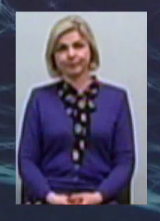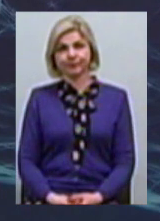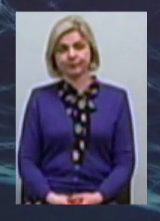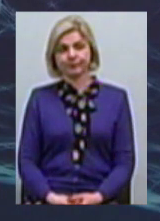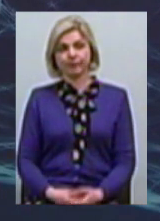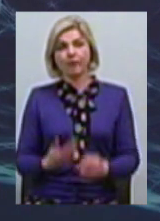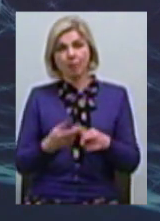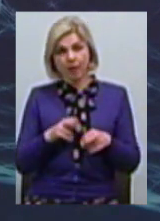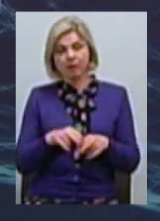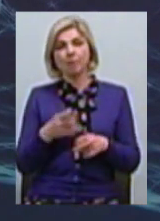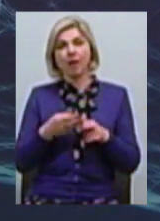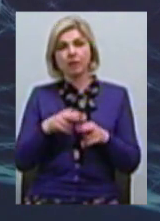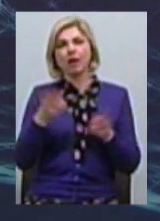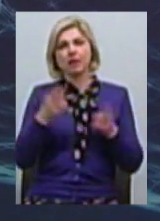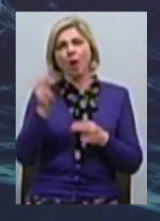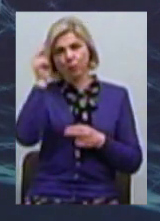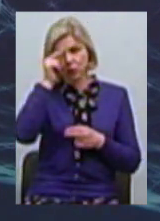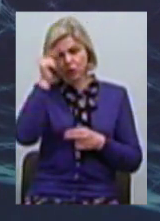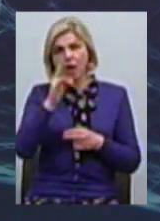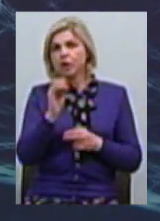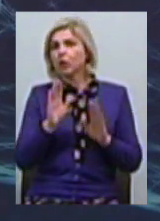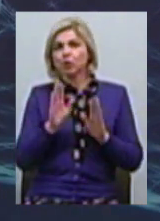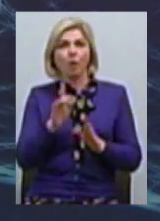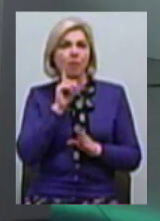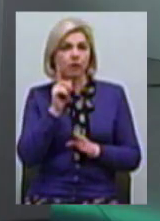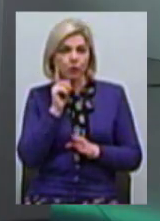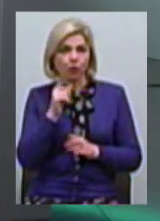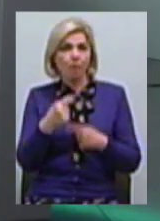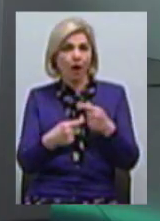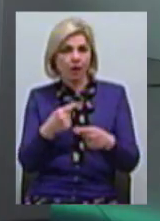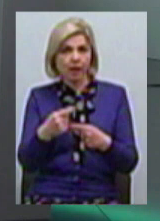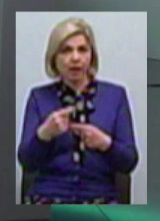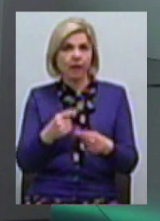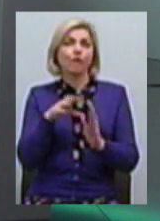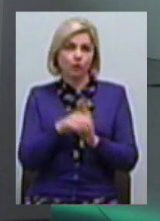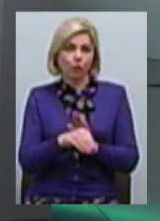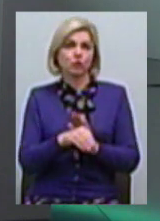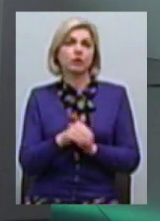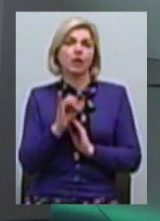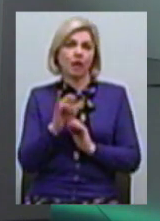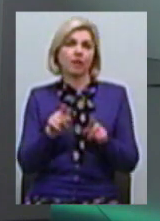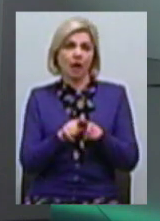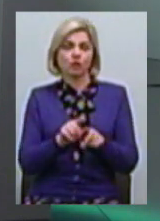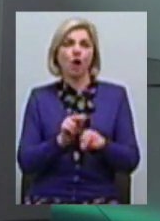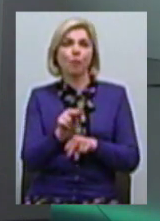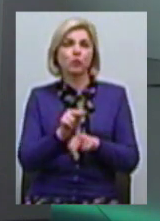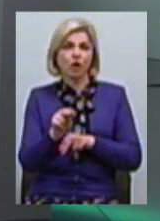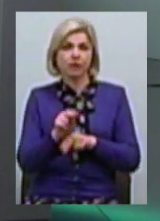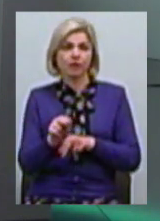этим навыкам надо обучаться, это надо обучать не только молодое поколение, и, разумеется, в том числе и их, но это надо также обучать